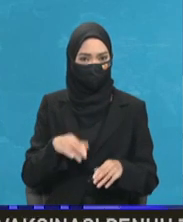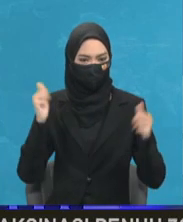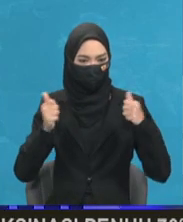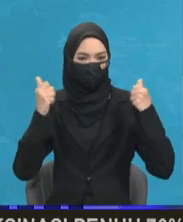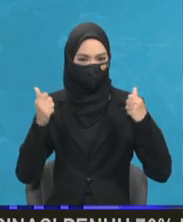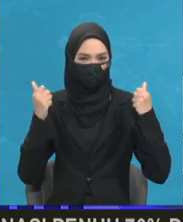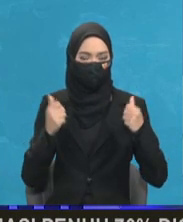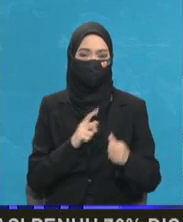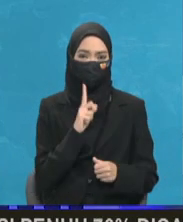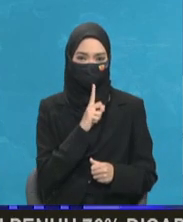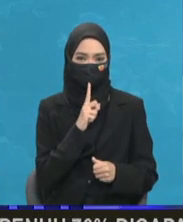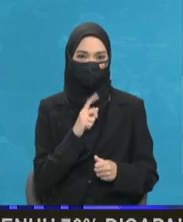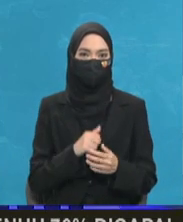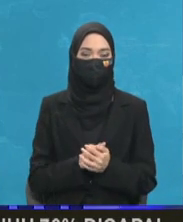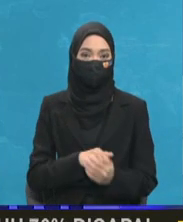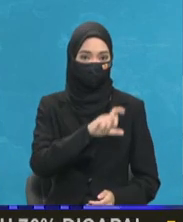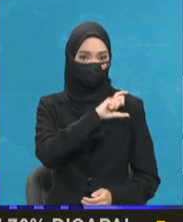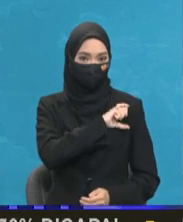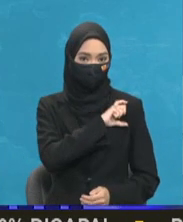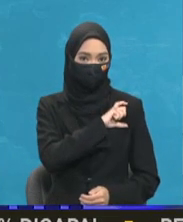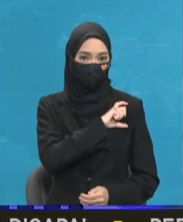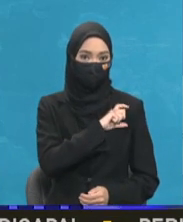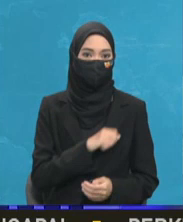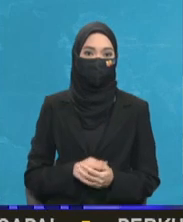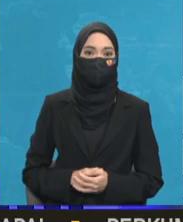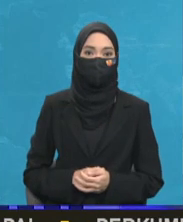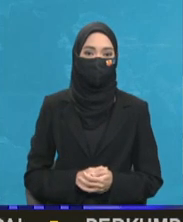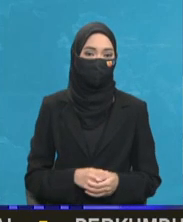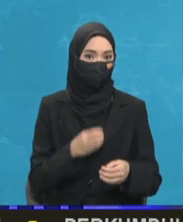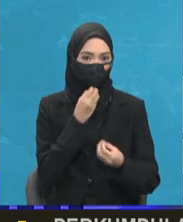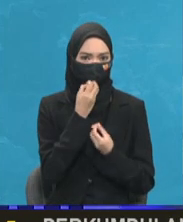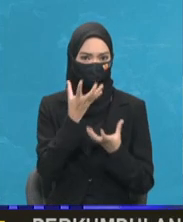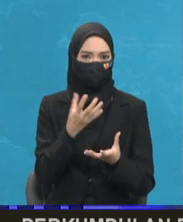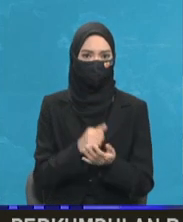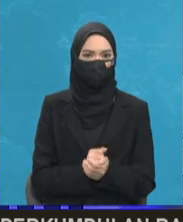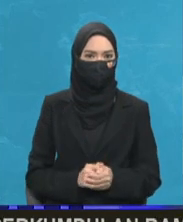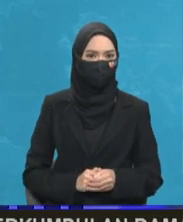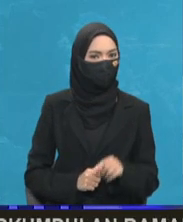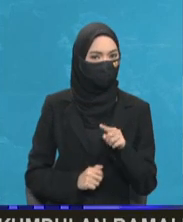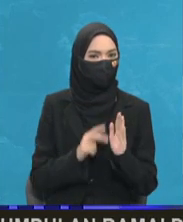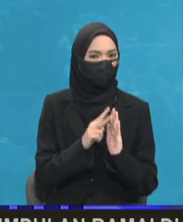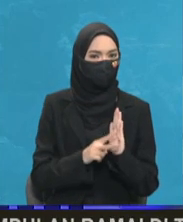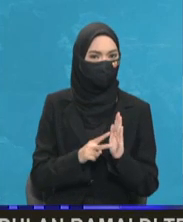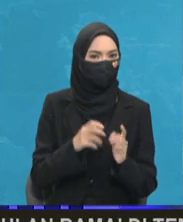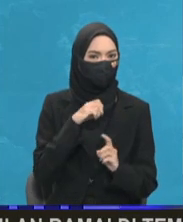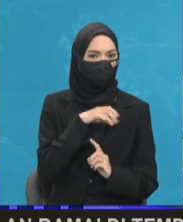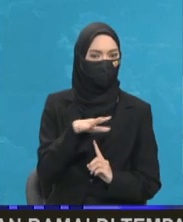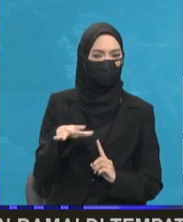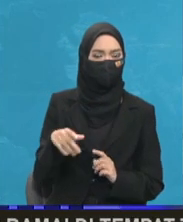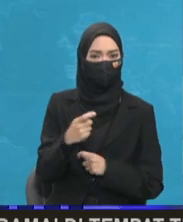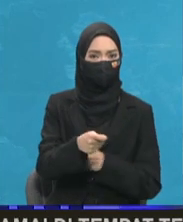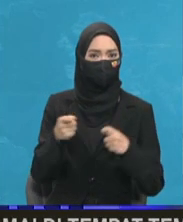baru-baru ini pasukan polis diraja Brunei PPDB dalam siaran idenya memaklumkan kejadian berkenaan berlaku di kawasan